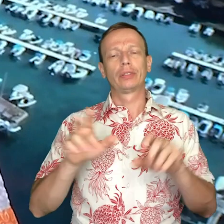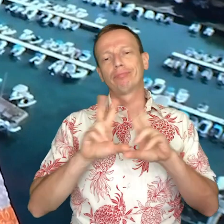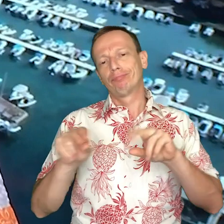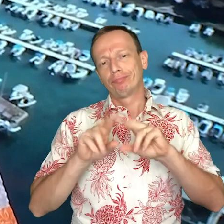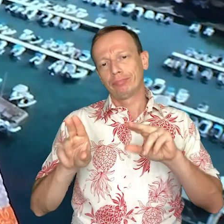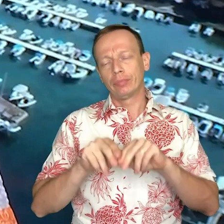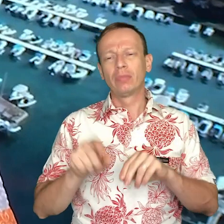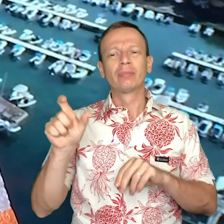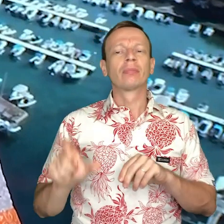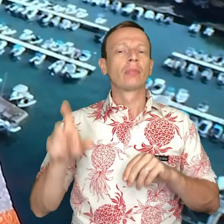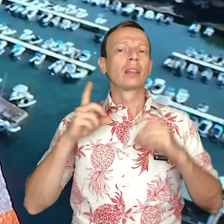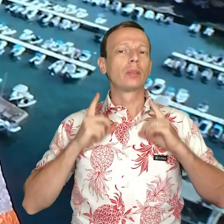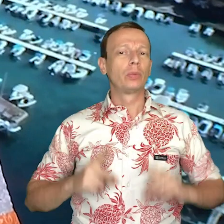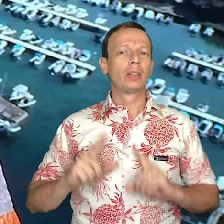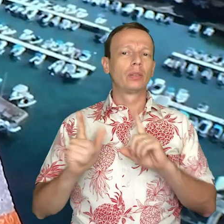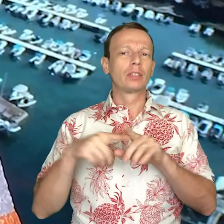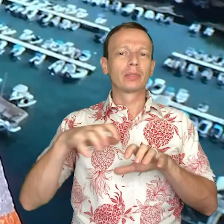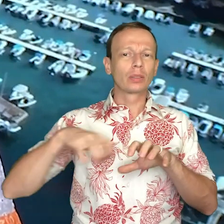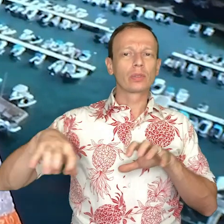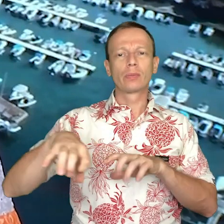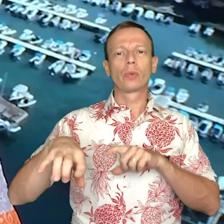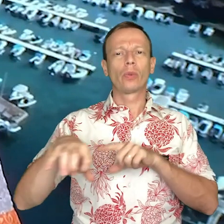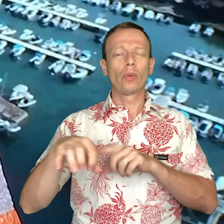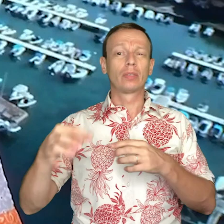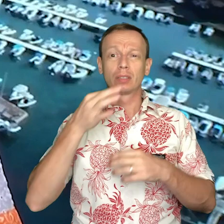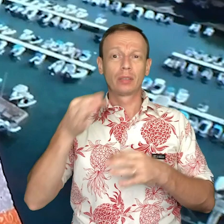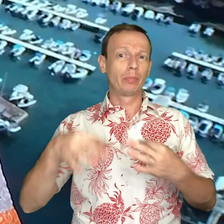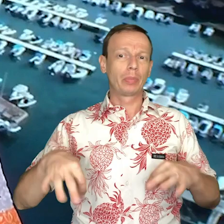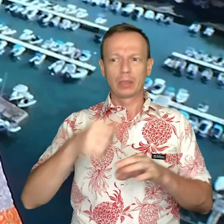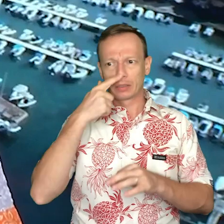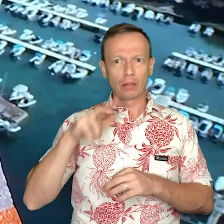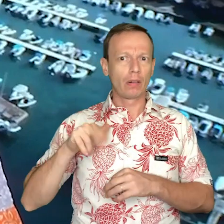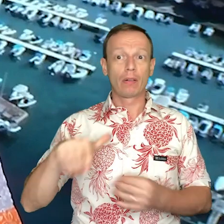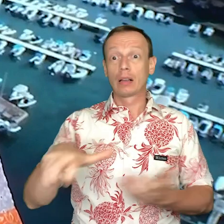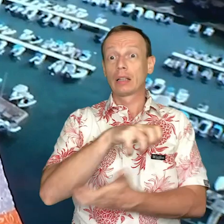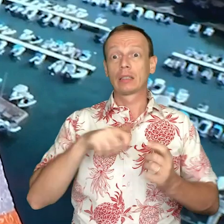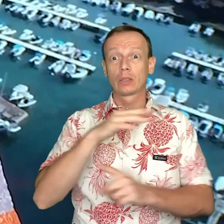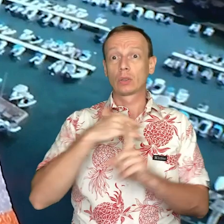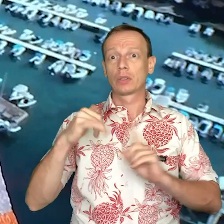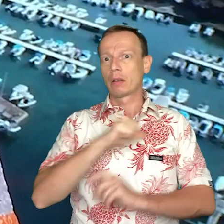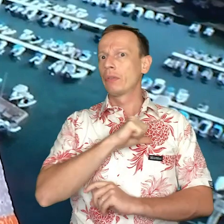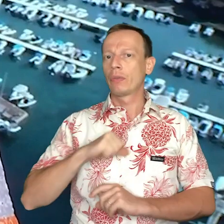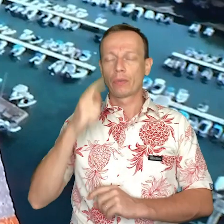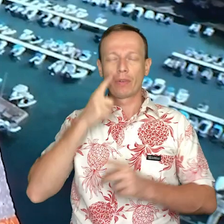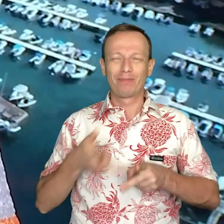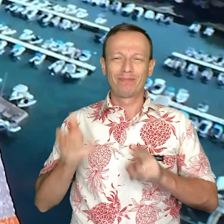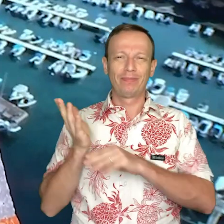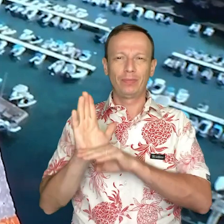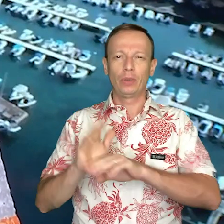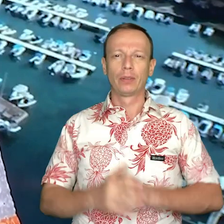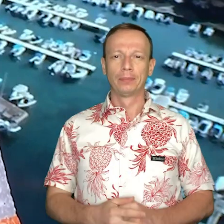Fénois. Selon la députée de la 2e circonscription, le pays se dirige vers une crise sociale. En voici un